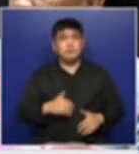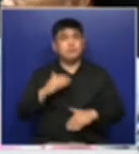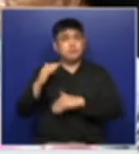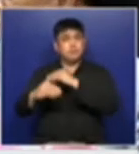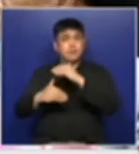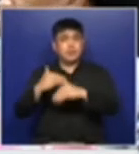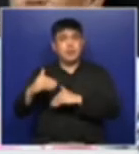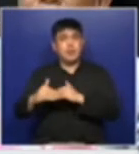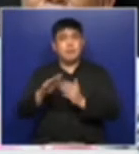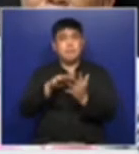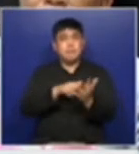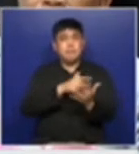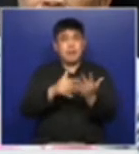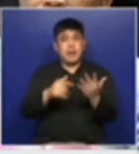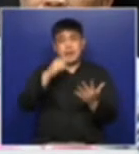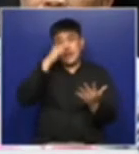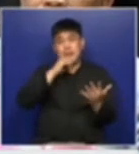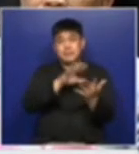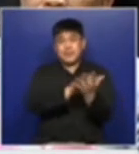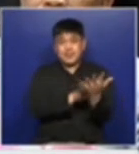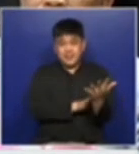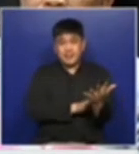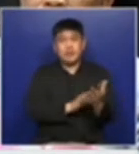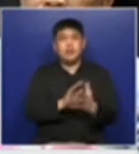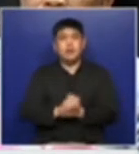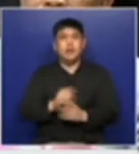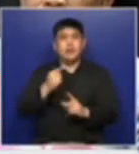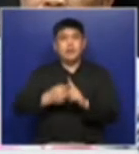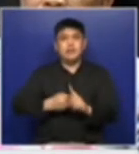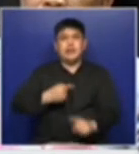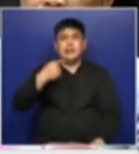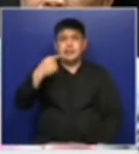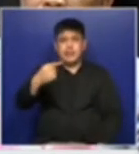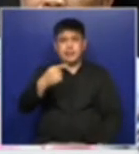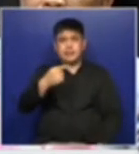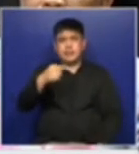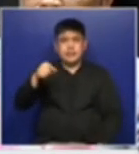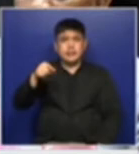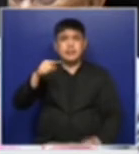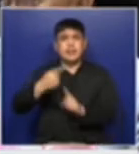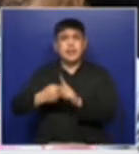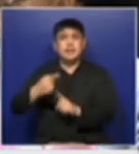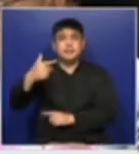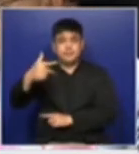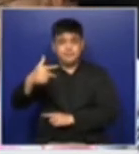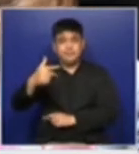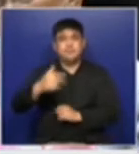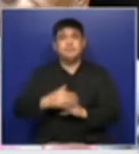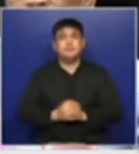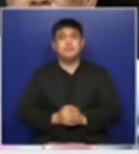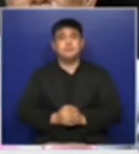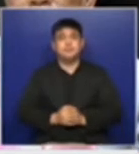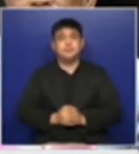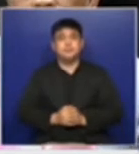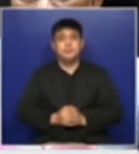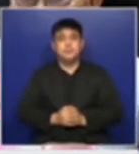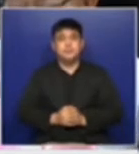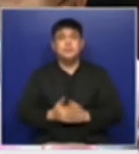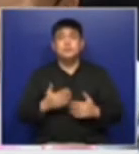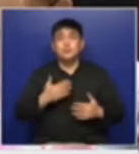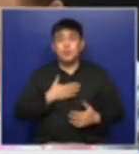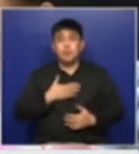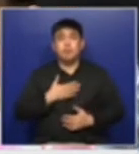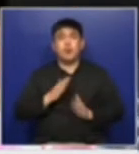ดำเนินการตามแผนการปฏิรูปประเทศในรอบเดือนมกราคมถึงมีนาคม2563ผมกราบ